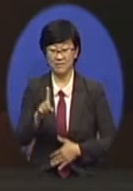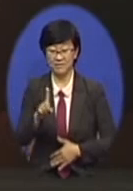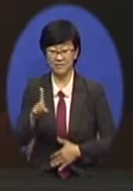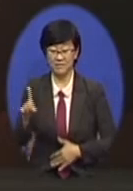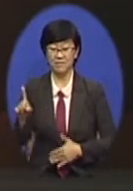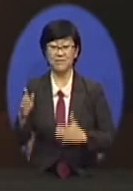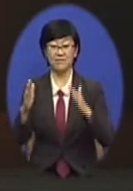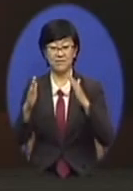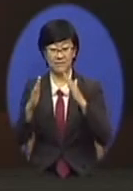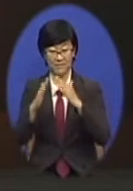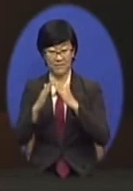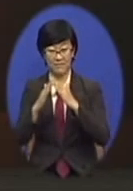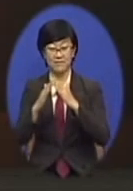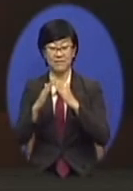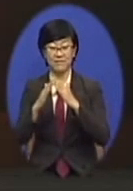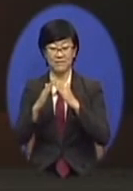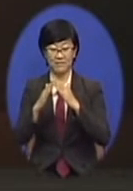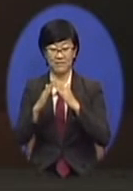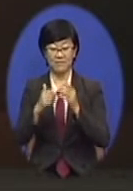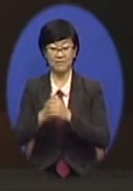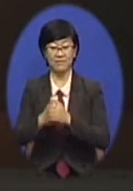남부는 어느새